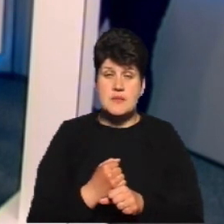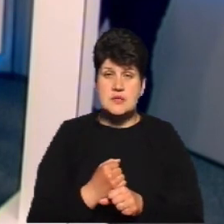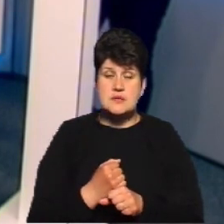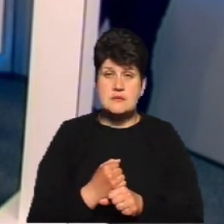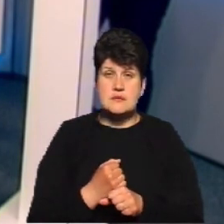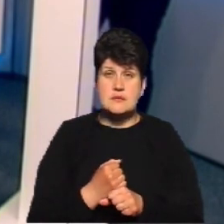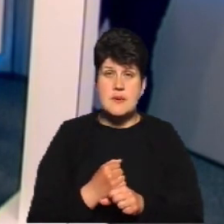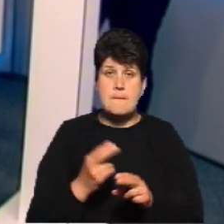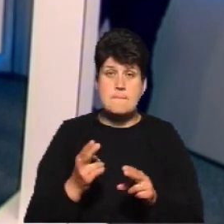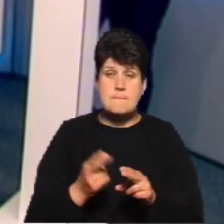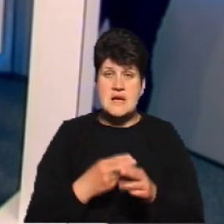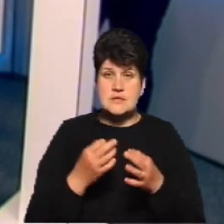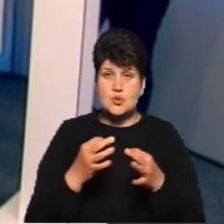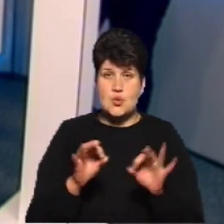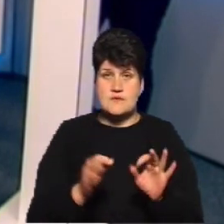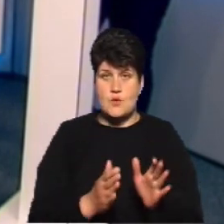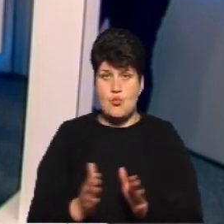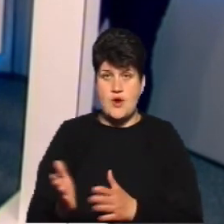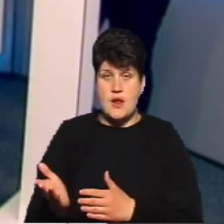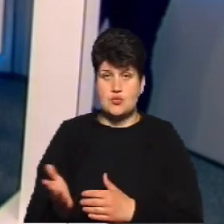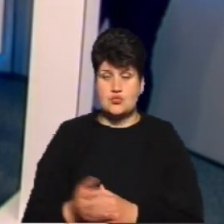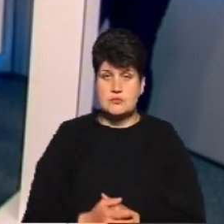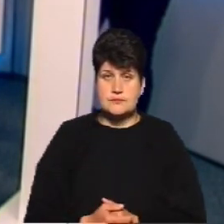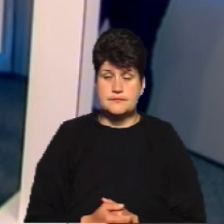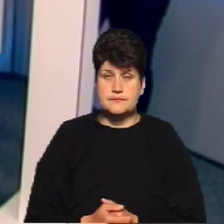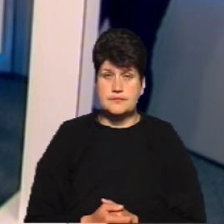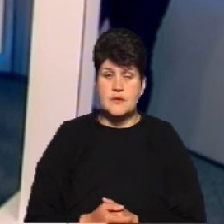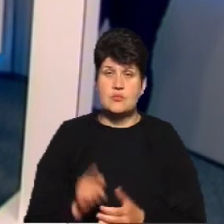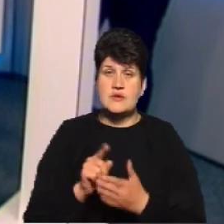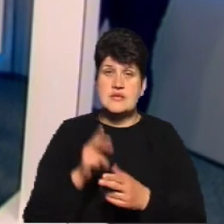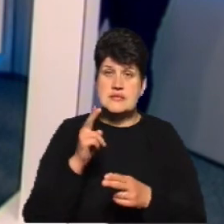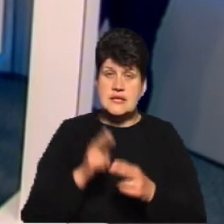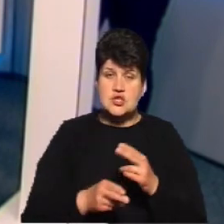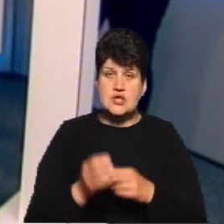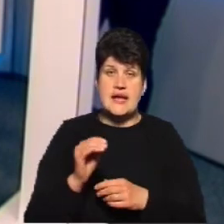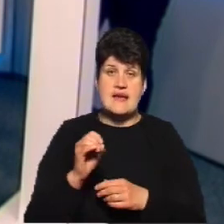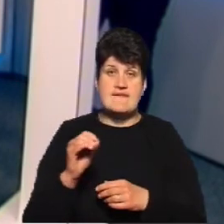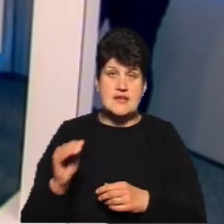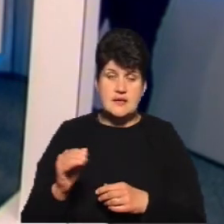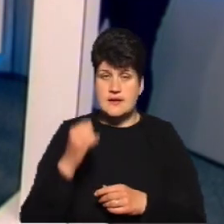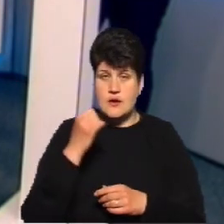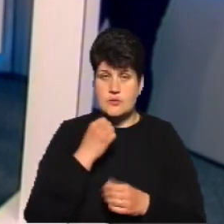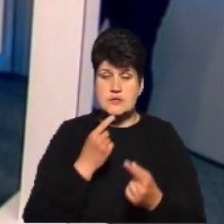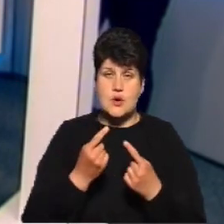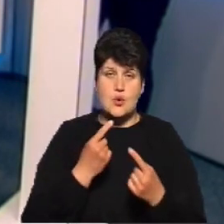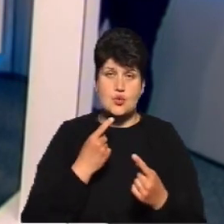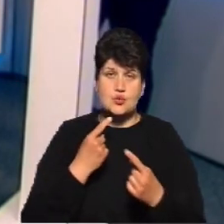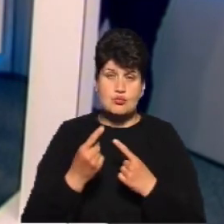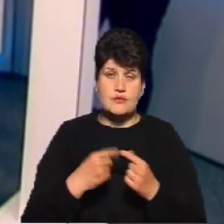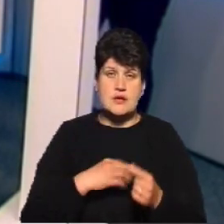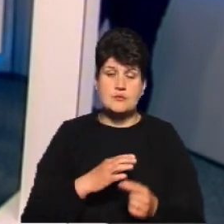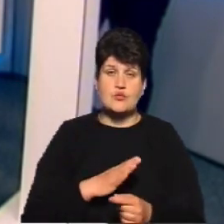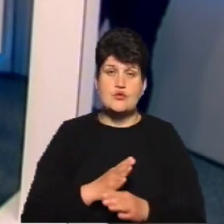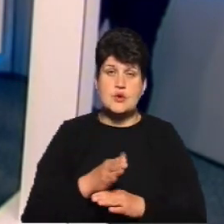бездозвільному порядку. Мусимо завершувати ефір. Дуже вам дякую за розмову. Нагадаю, у нас в гостях сьогодні був Орест Сінгалевич, начальник